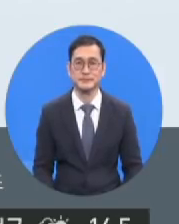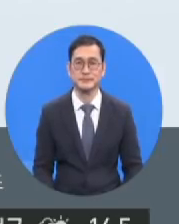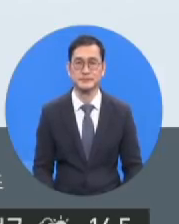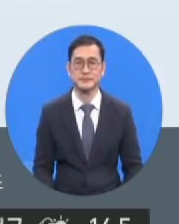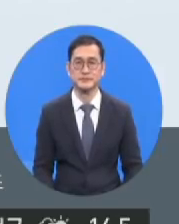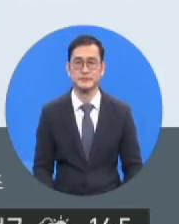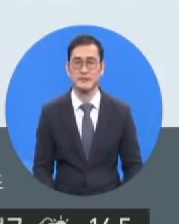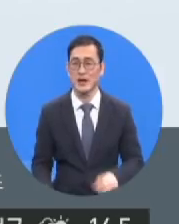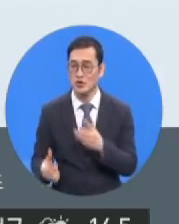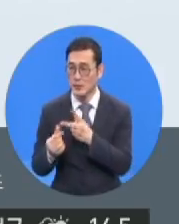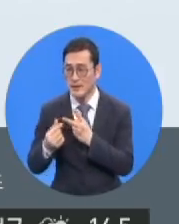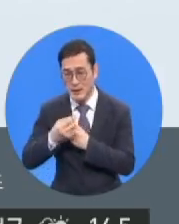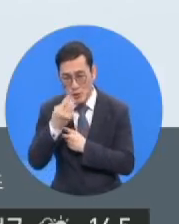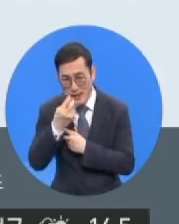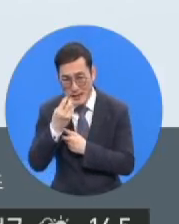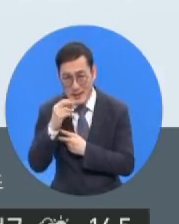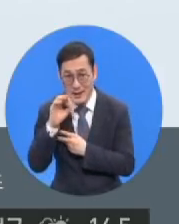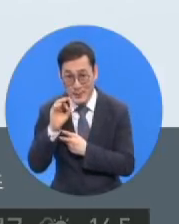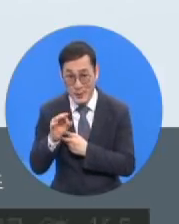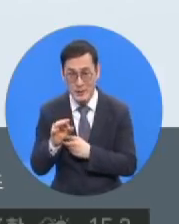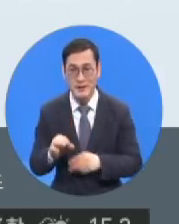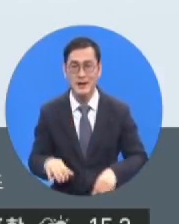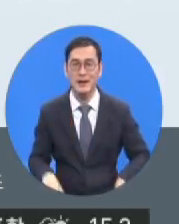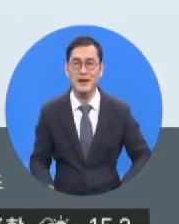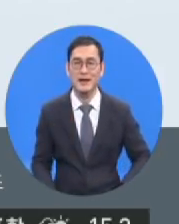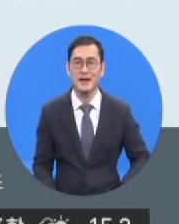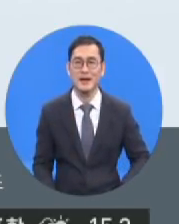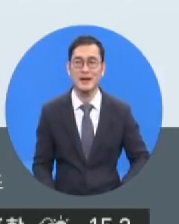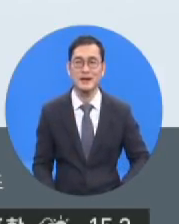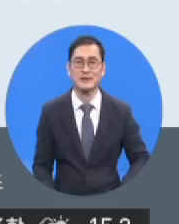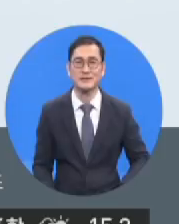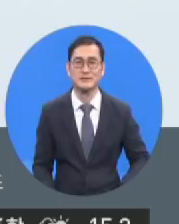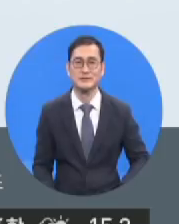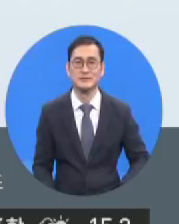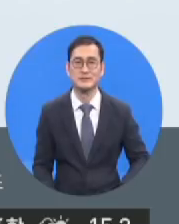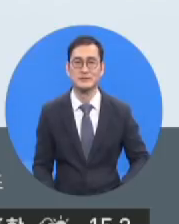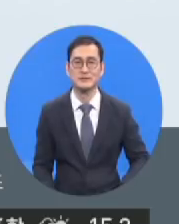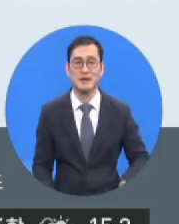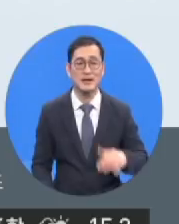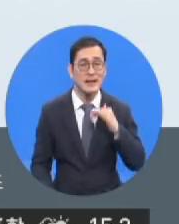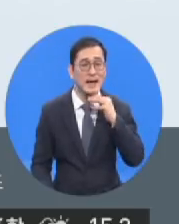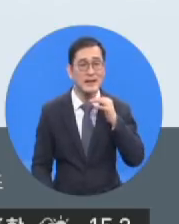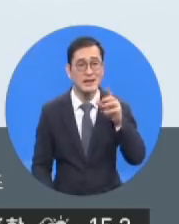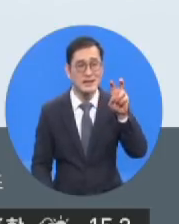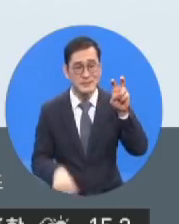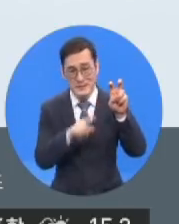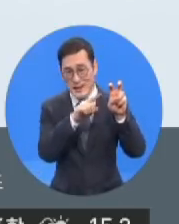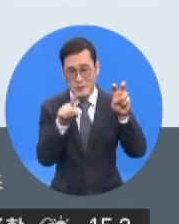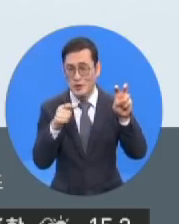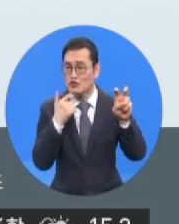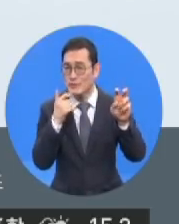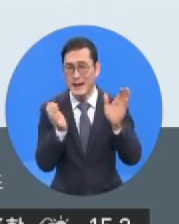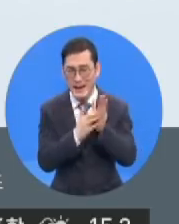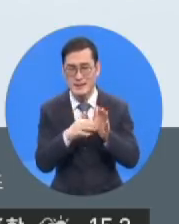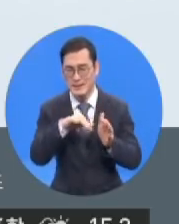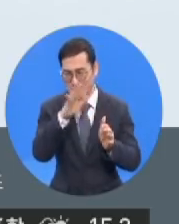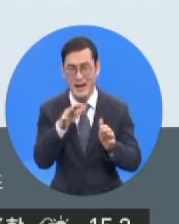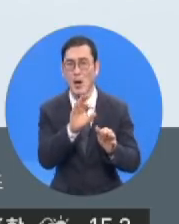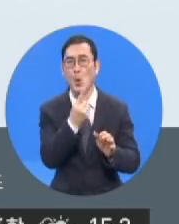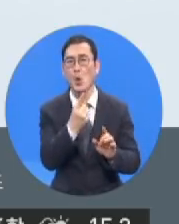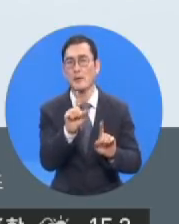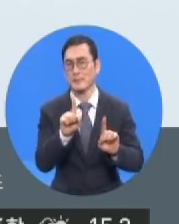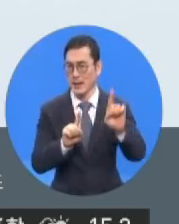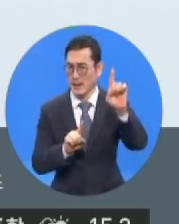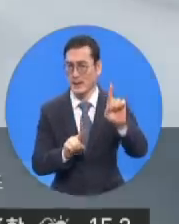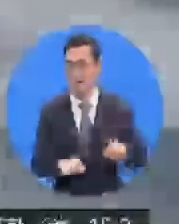여론조사에서도 전 연령대에서 오 후보가 박 후보보다 앞선다는 결과가 나타났습니다.